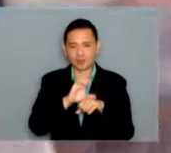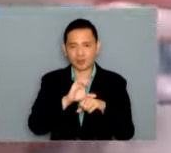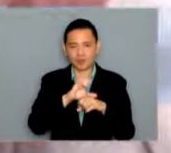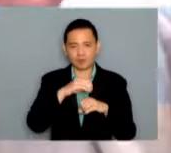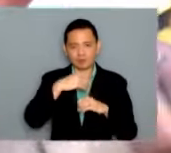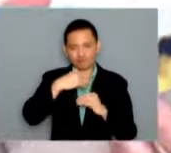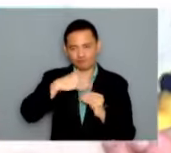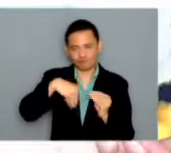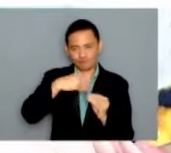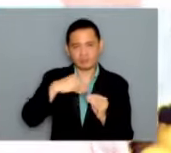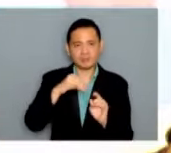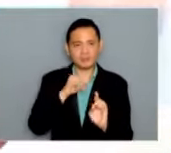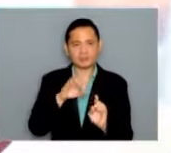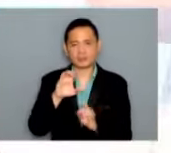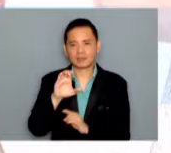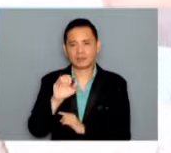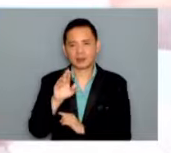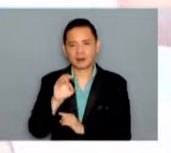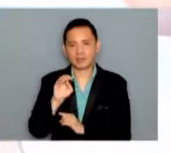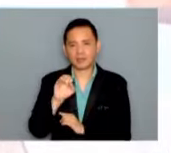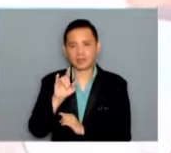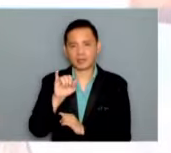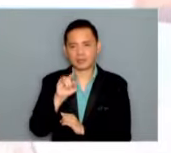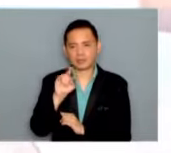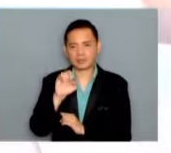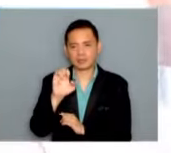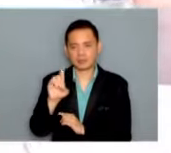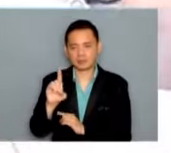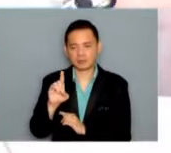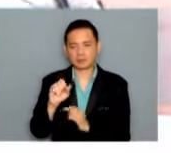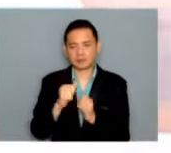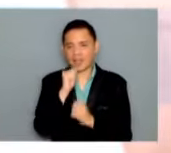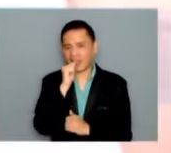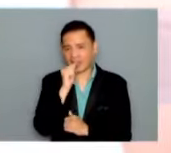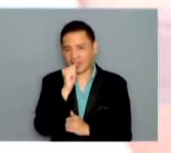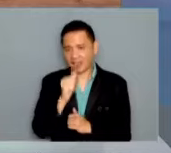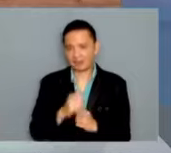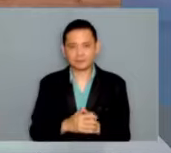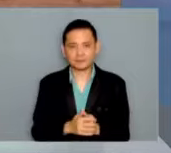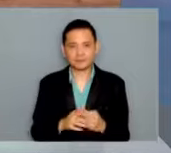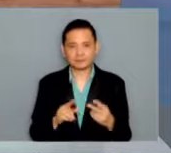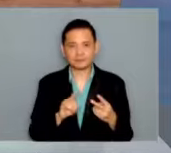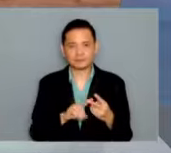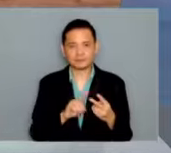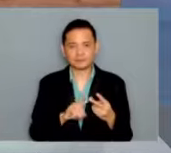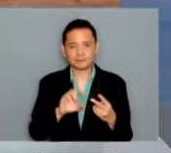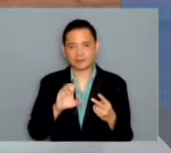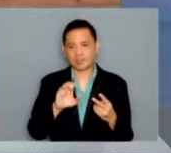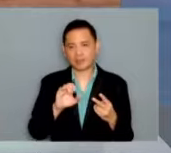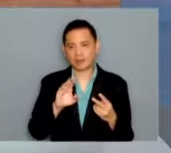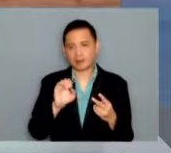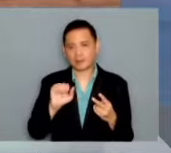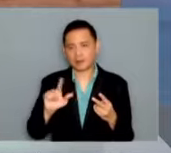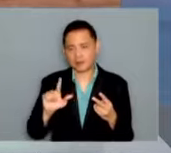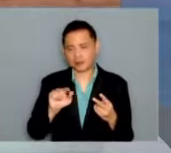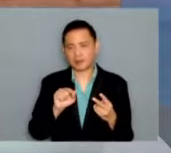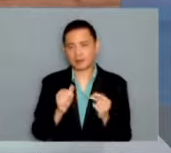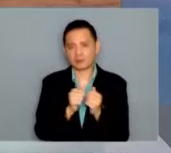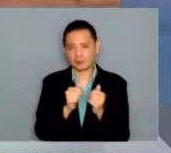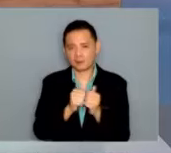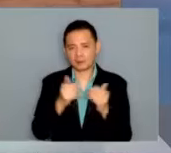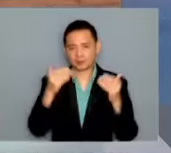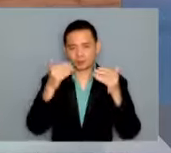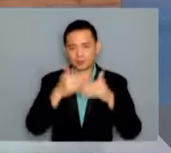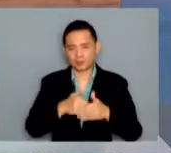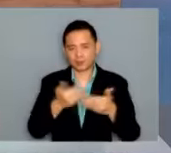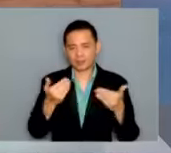that's a caramelized peanut na may milk chocolate. Okay. And then the other one naman is caramelized hazelnut with dark chocolate. Okay. And then so, once you have